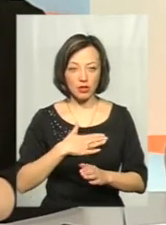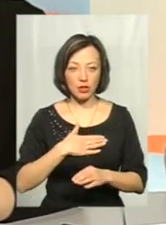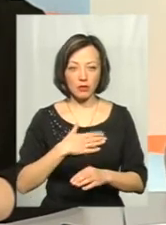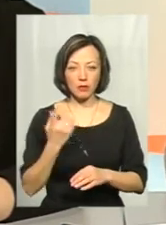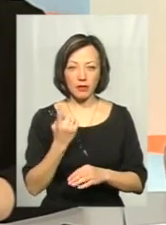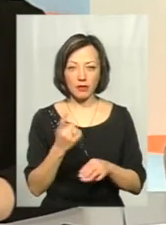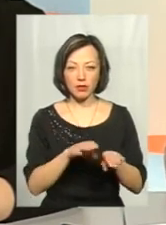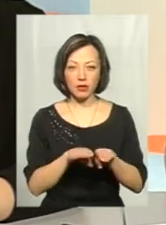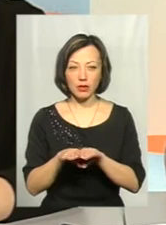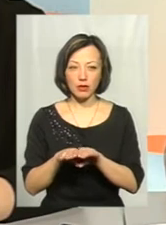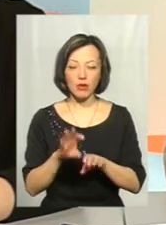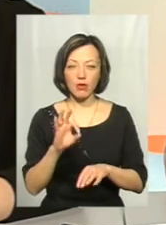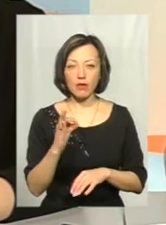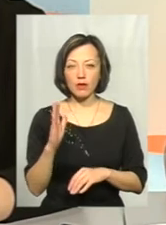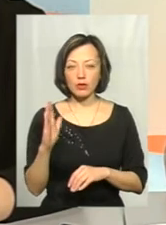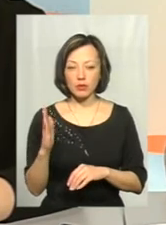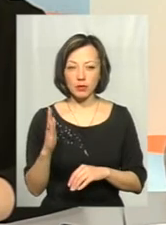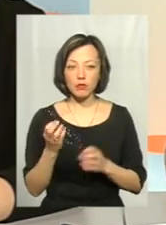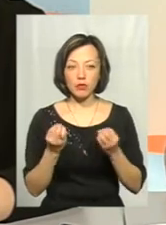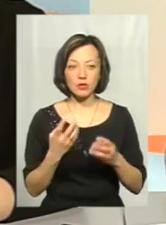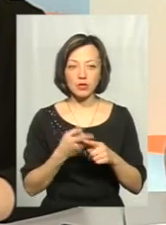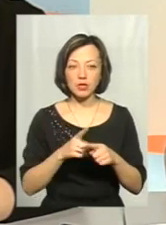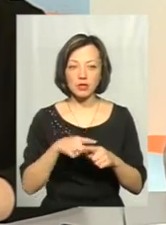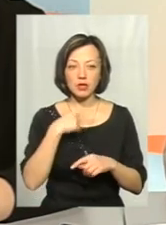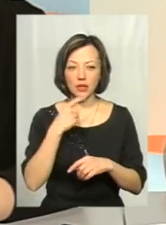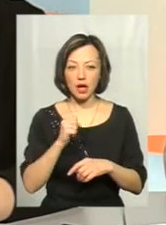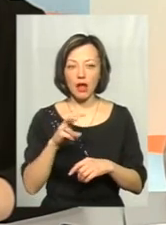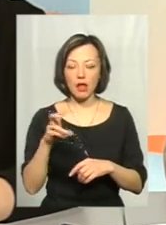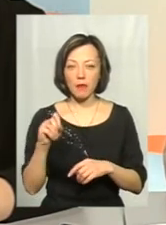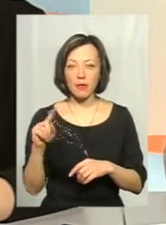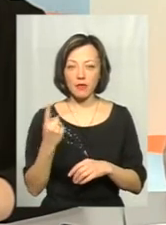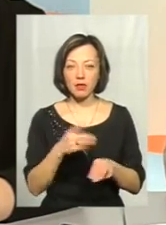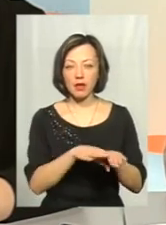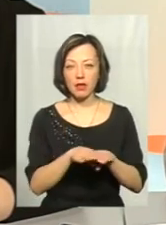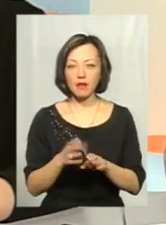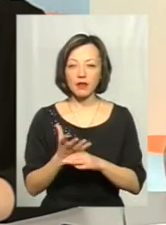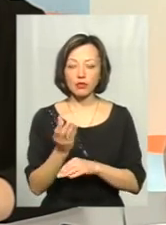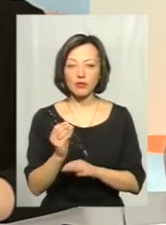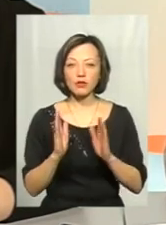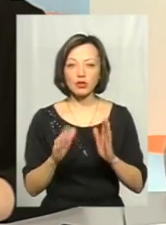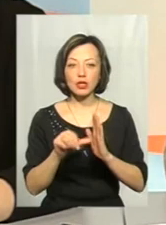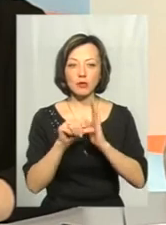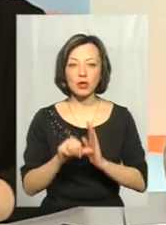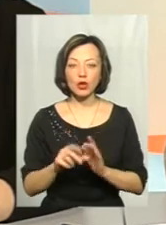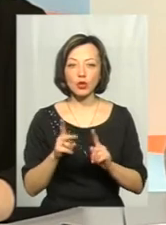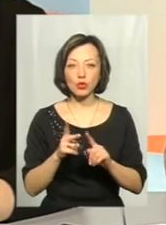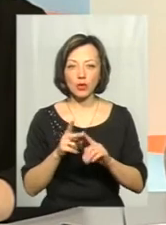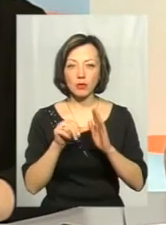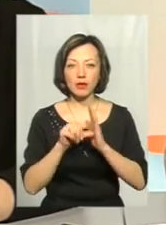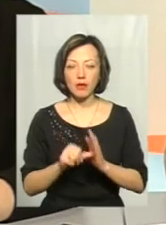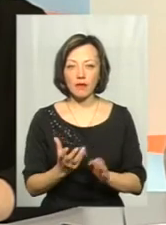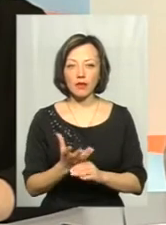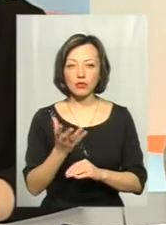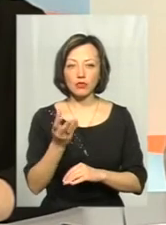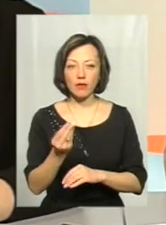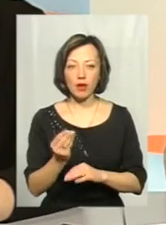первинної ланки. І Ольга Володимирівна просто це не сказала, але вся первинна ланка фінансована лише на півріччя. Друге півріччя фінансування